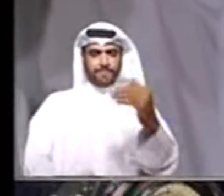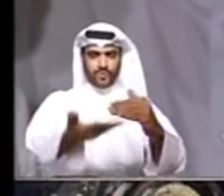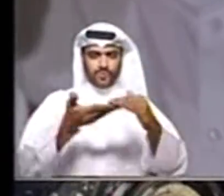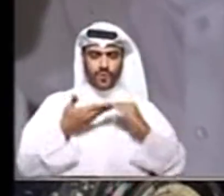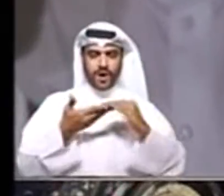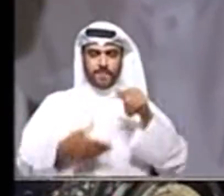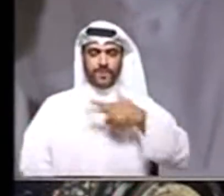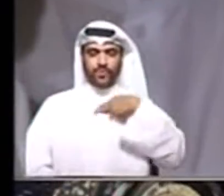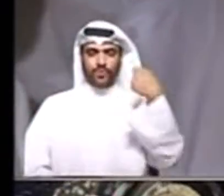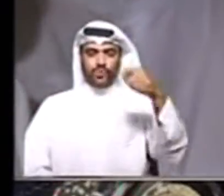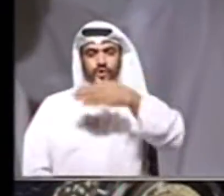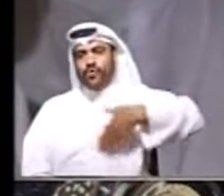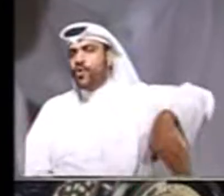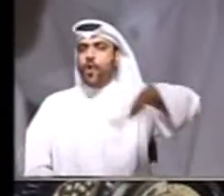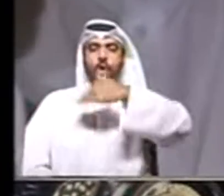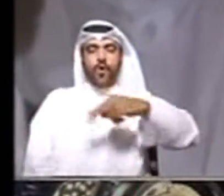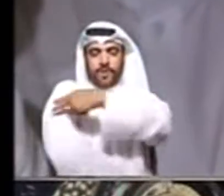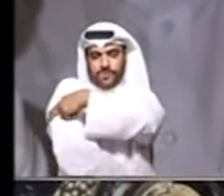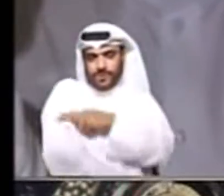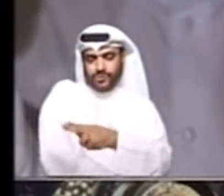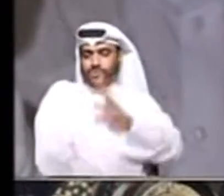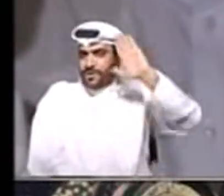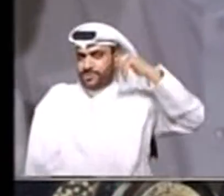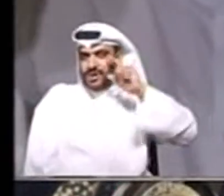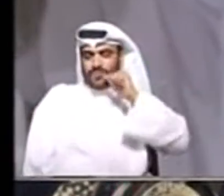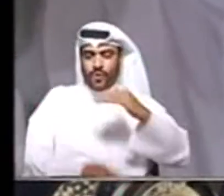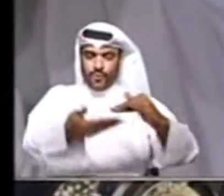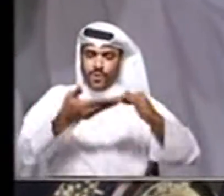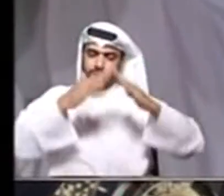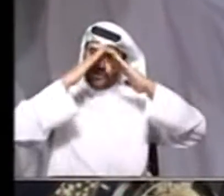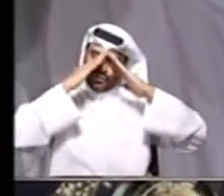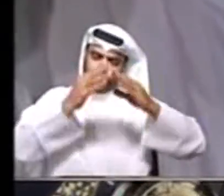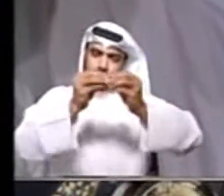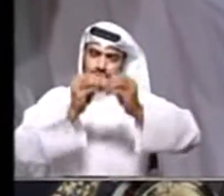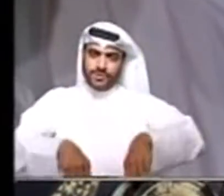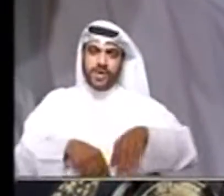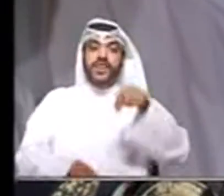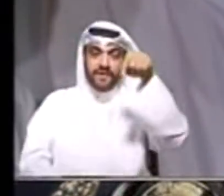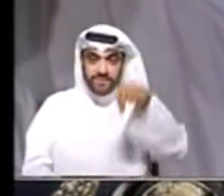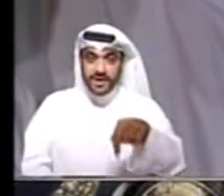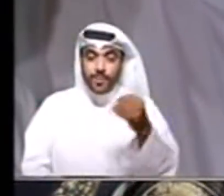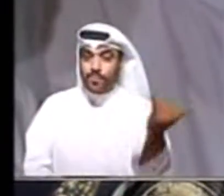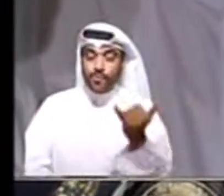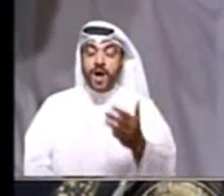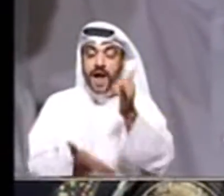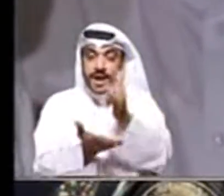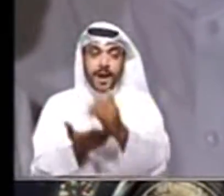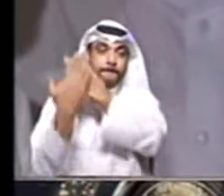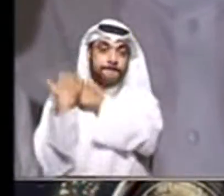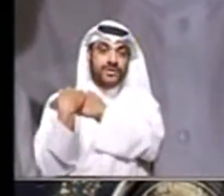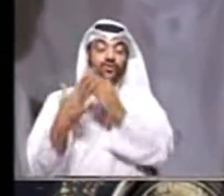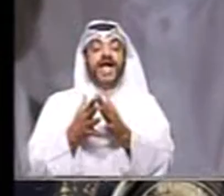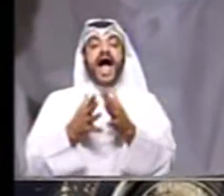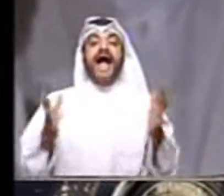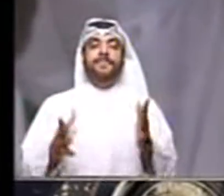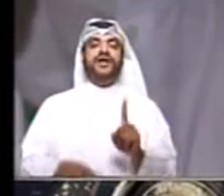اليوم من جميع الأخوة والأخوات في مجلس الأمة الموقر. وإن كان هناك من شيء فإن هذا يعطينا مسؤولية أكبر